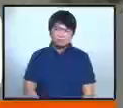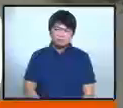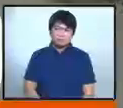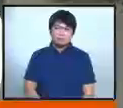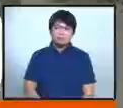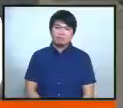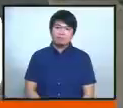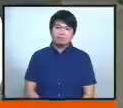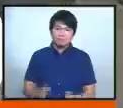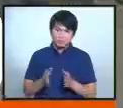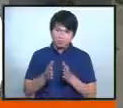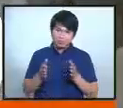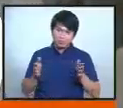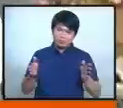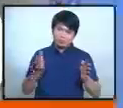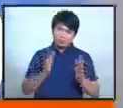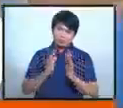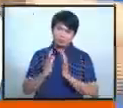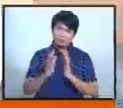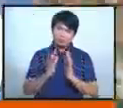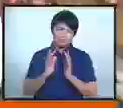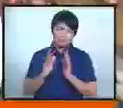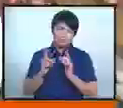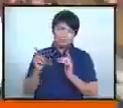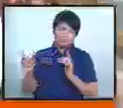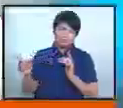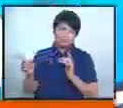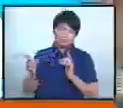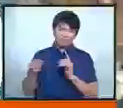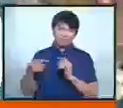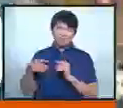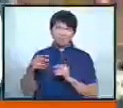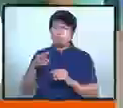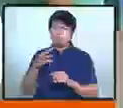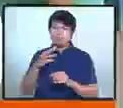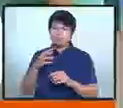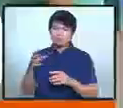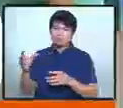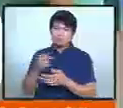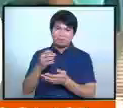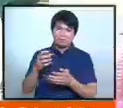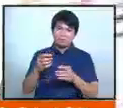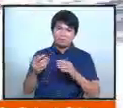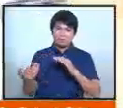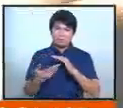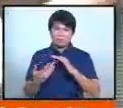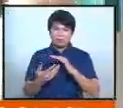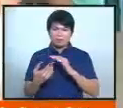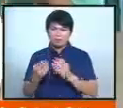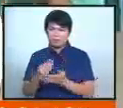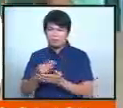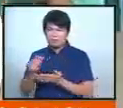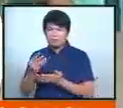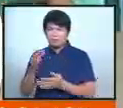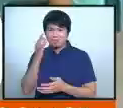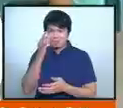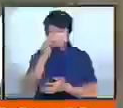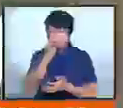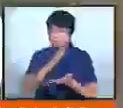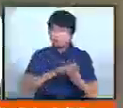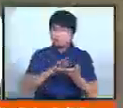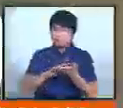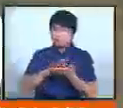Maluwag na kalsada ang bubungad sa mga mamimili ng bulaklak sa Dangwa ngayong undas. Kasabay kasi noong mag-clearing operation sa Manila City